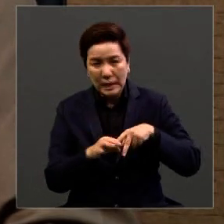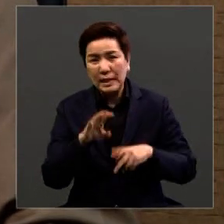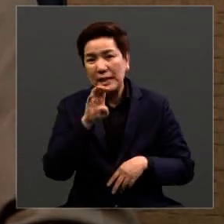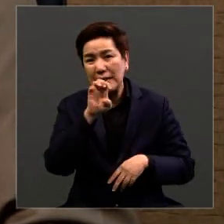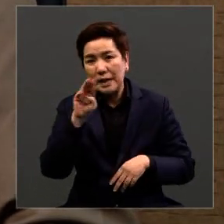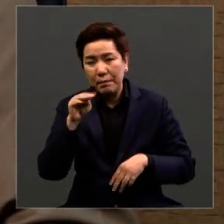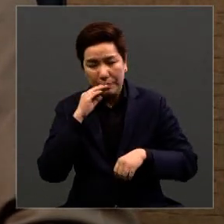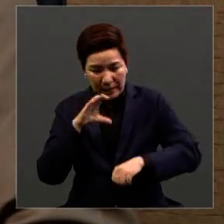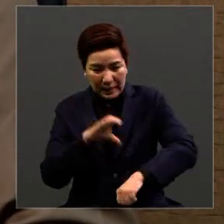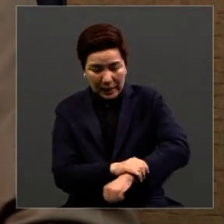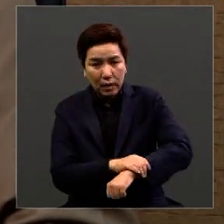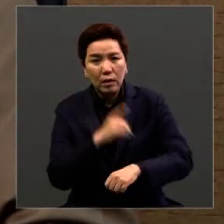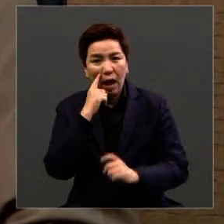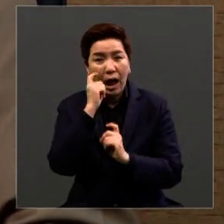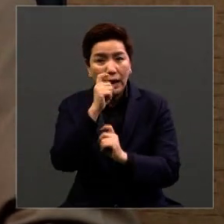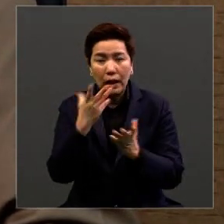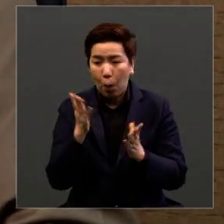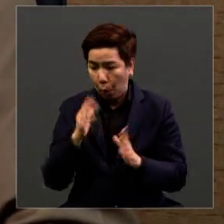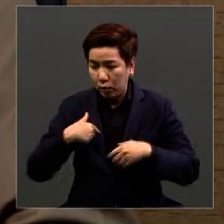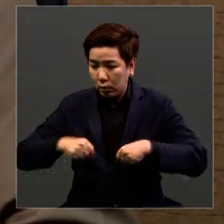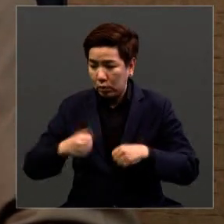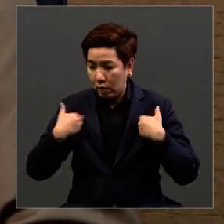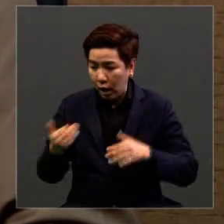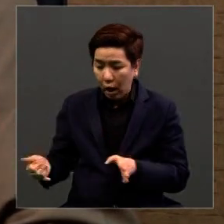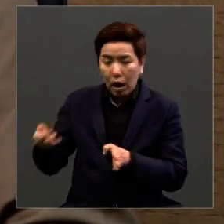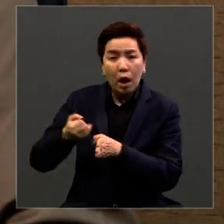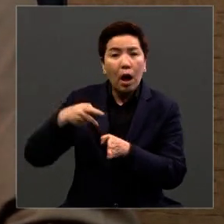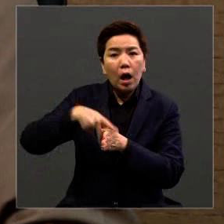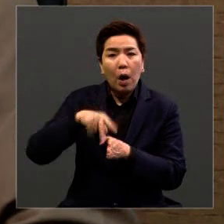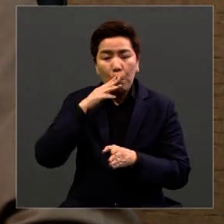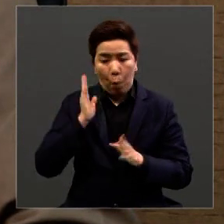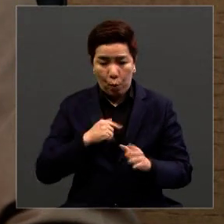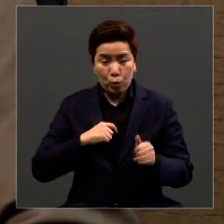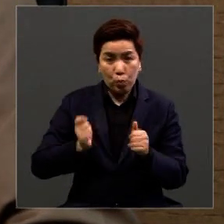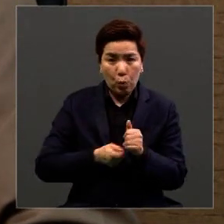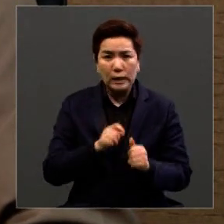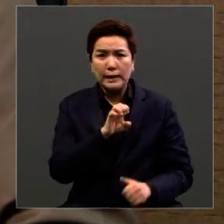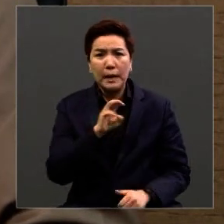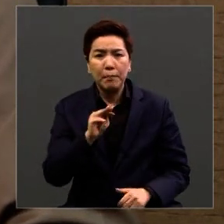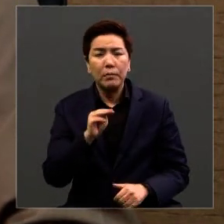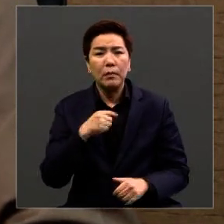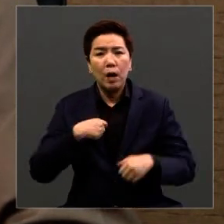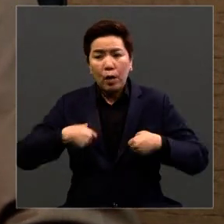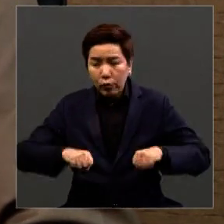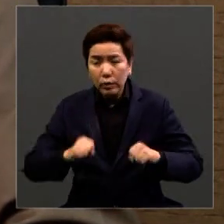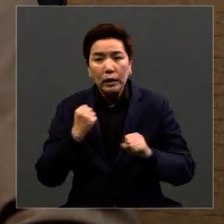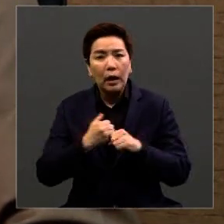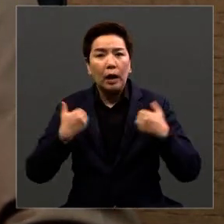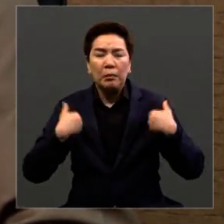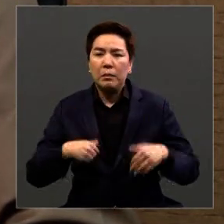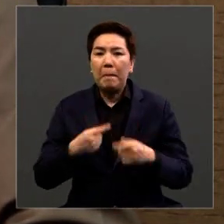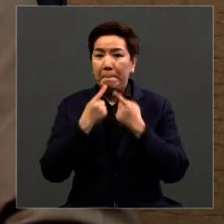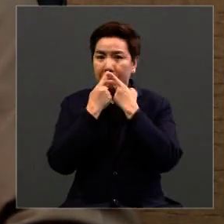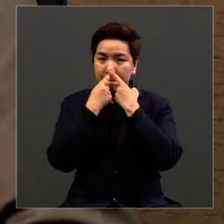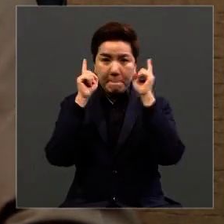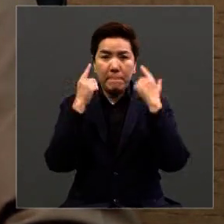มันจะมีอันตรายขนาดไหนผู้โดยสารนะเห็นไหมว่านักโทษที่ติดกับไอเอ็มเนี่ยมันโหวิ่งบินได้มันก็เป็นเรื่องประหลาดแ